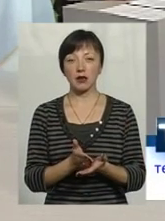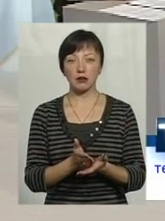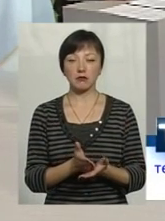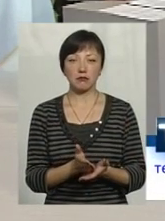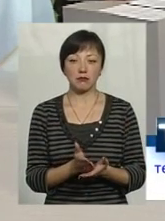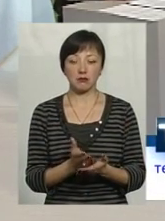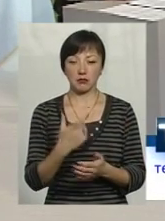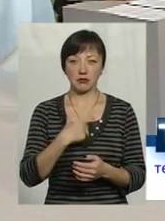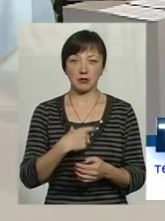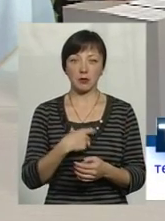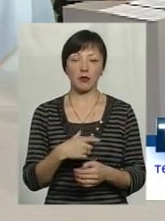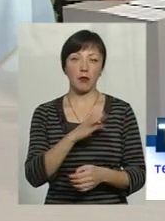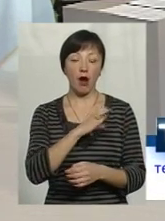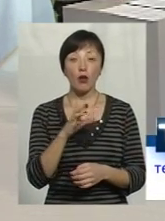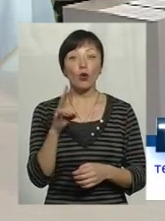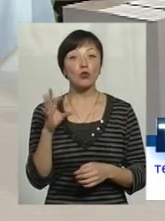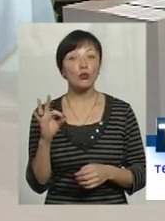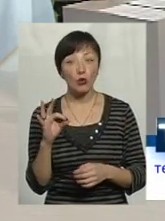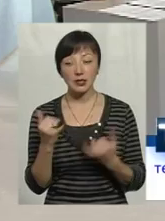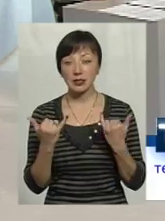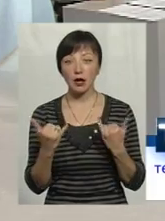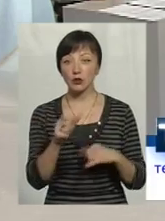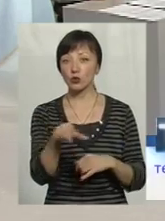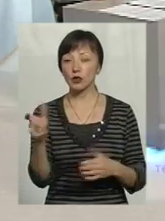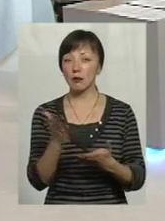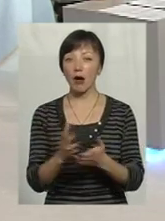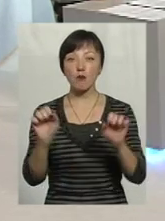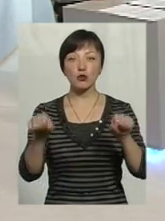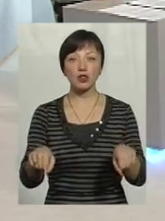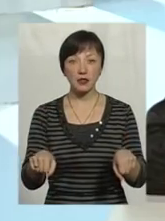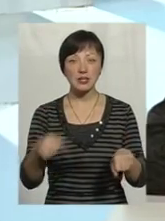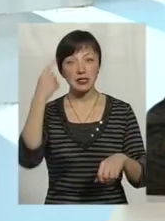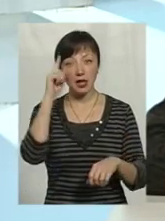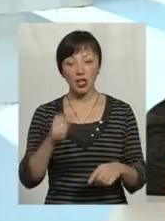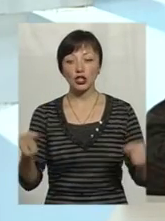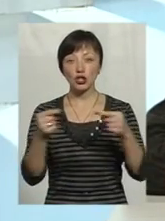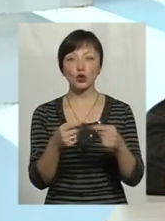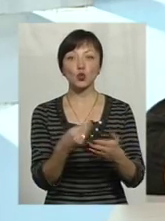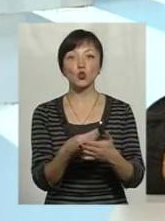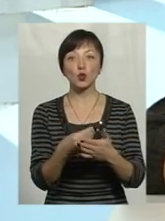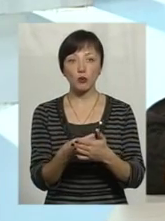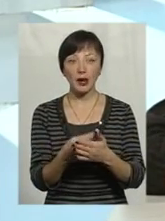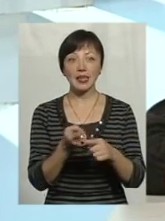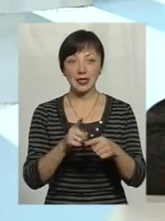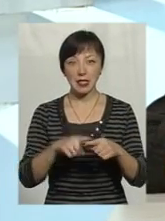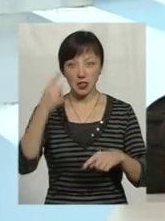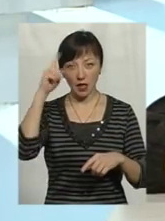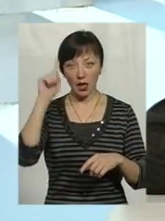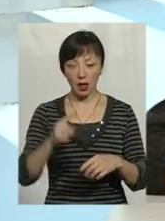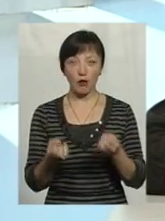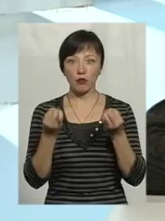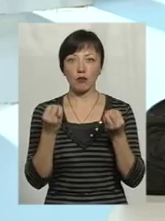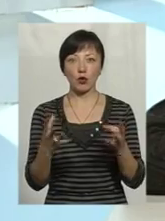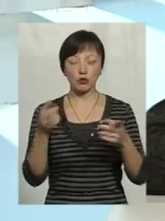душою немалі статки. Але зараз люди мають можливість знати чітко суму. І от оце знання їх